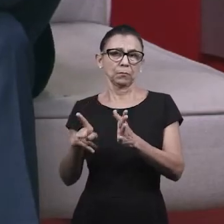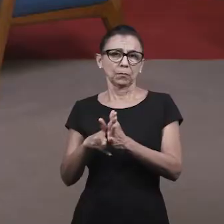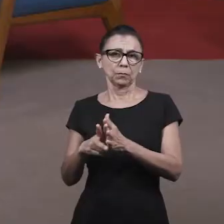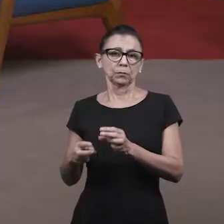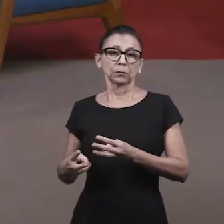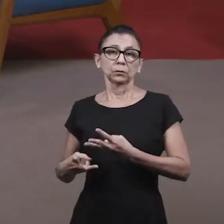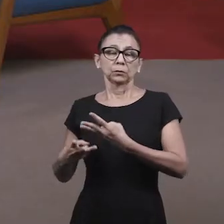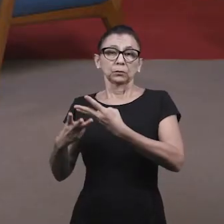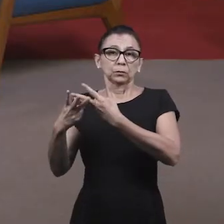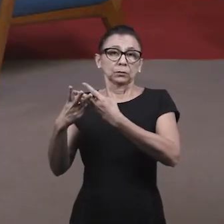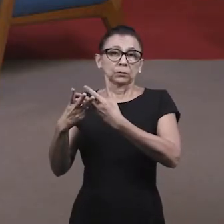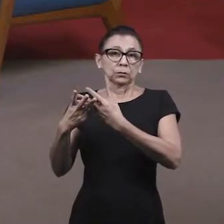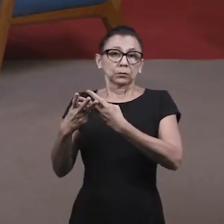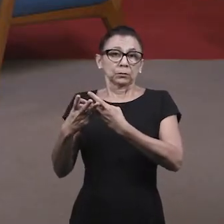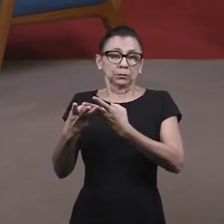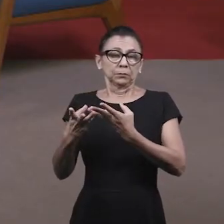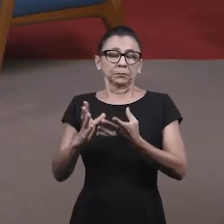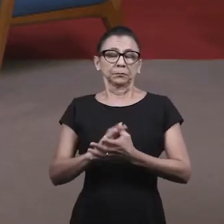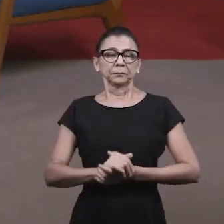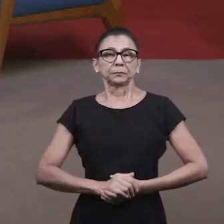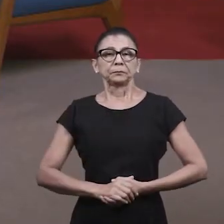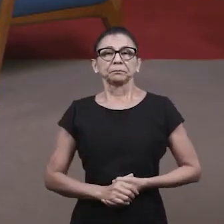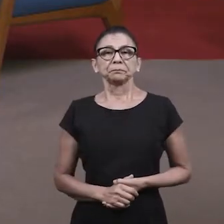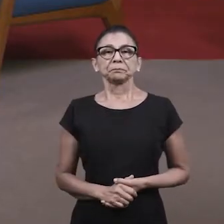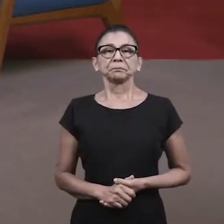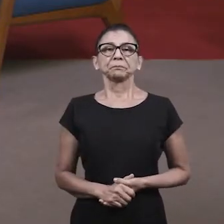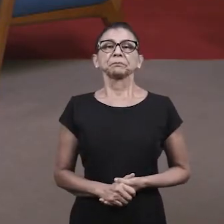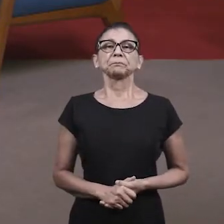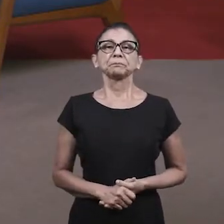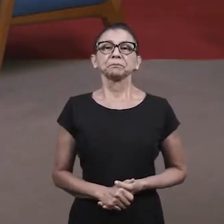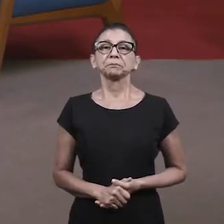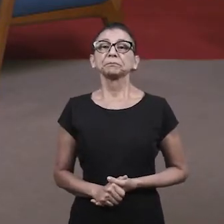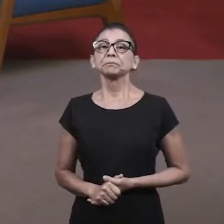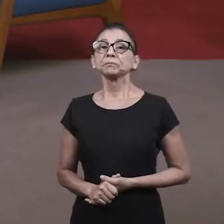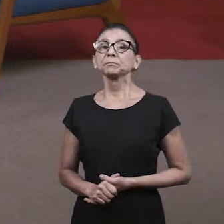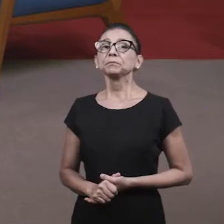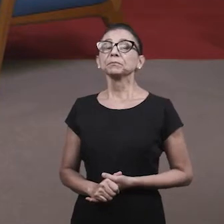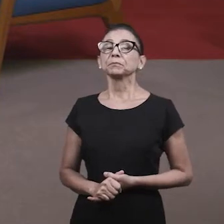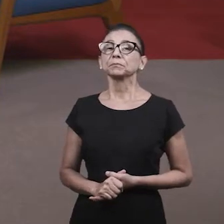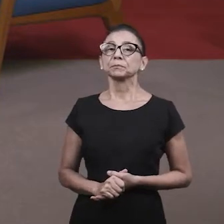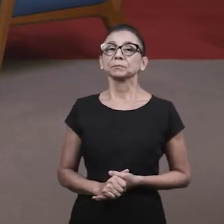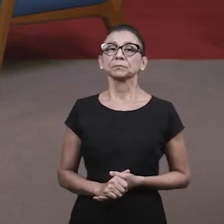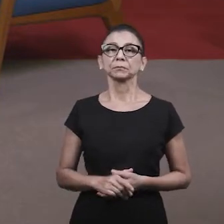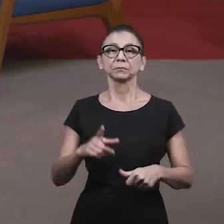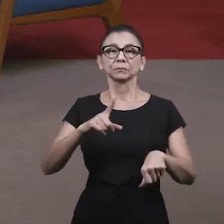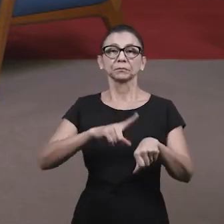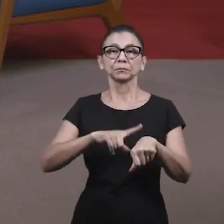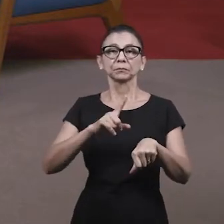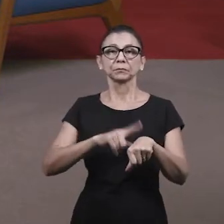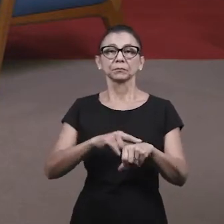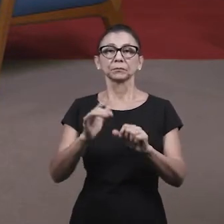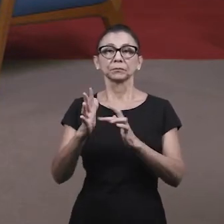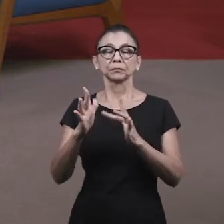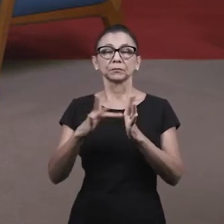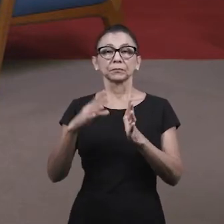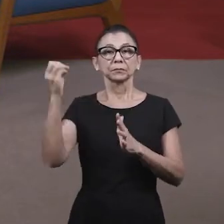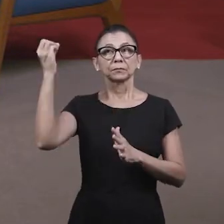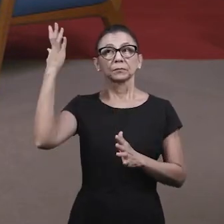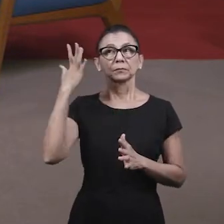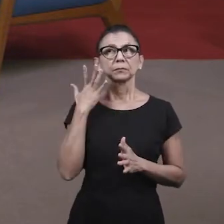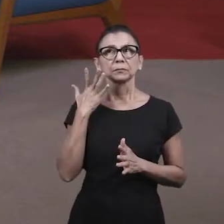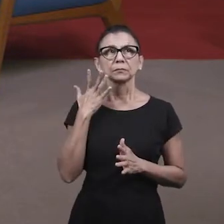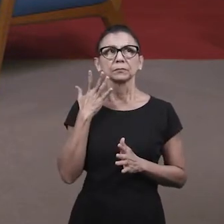imaginaient, parce qu'ils étaient juifs. Donc, ils étaient habitués à célébrer comme